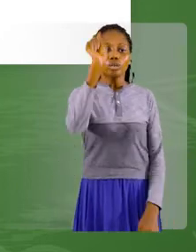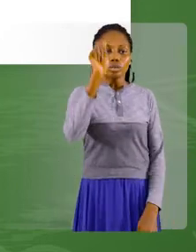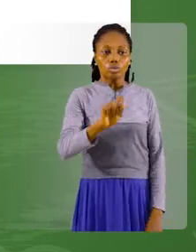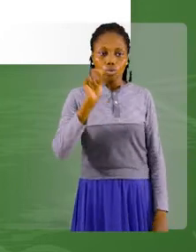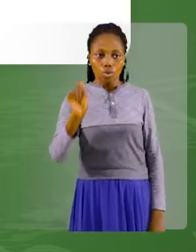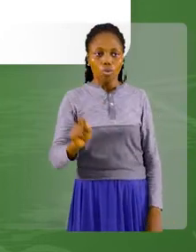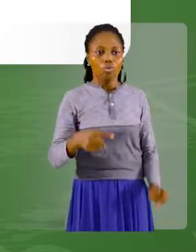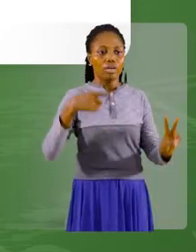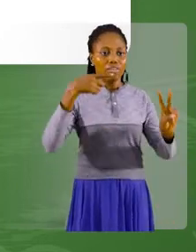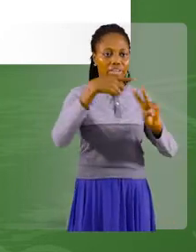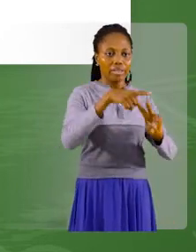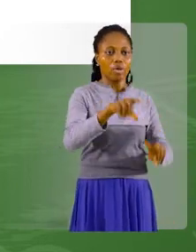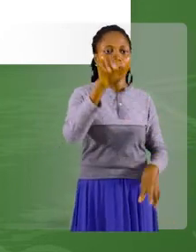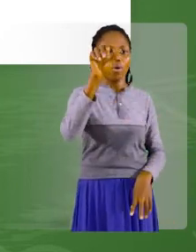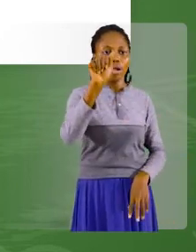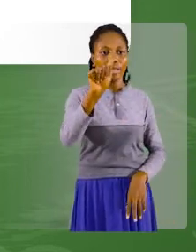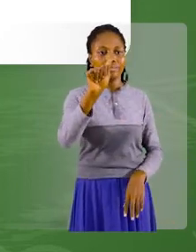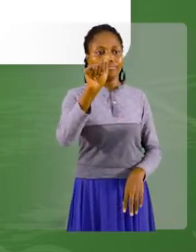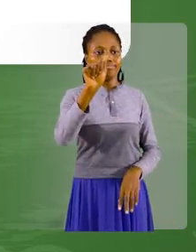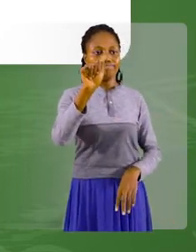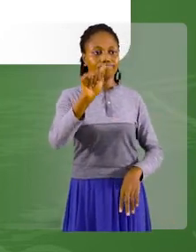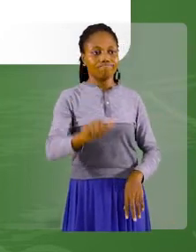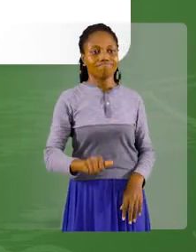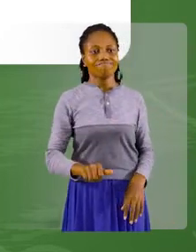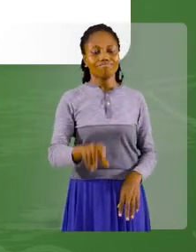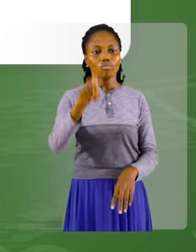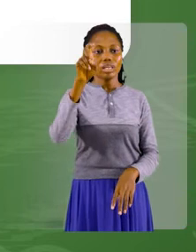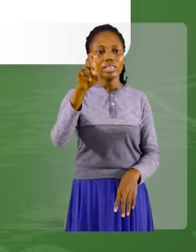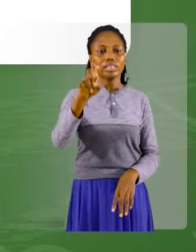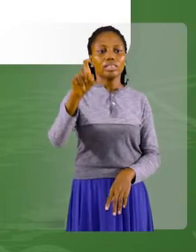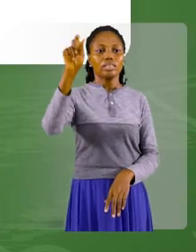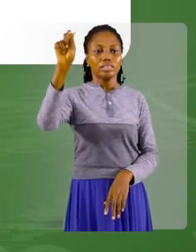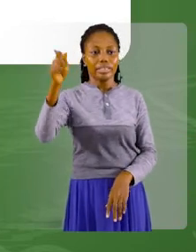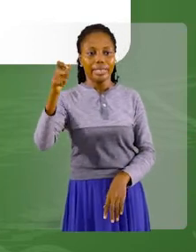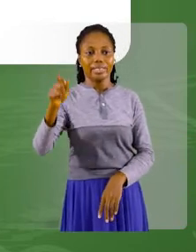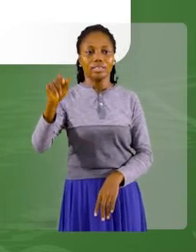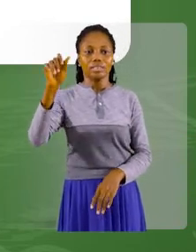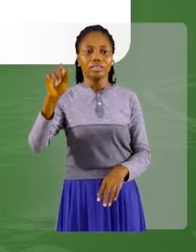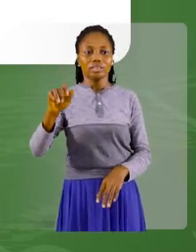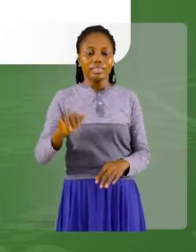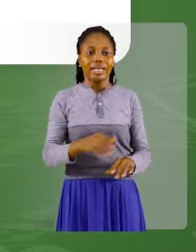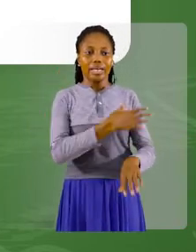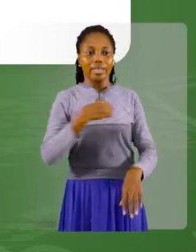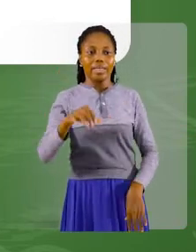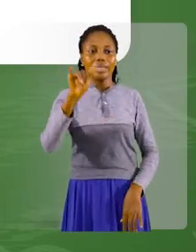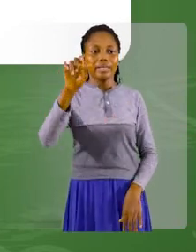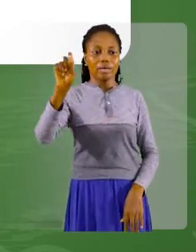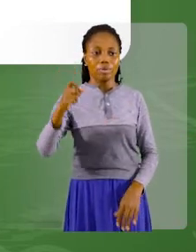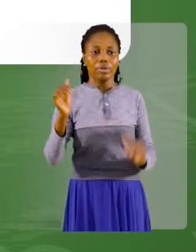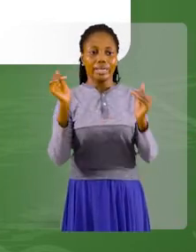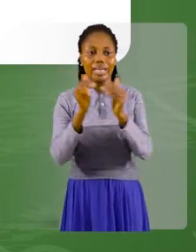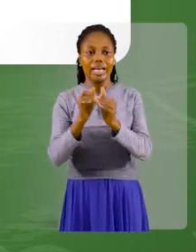Donc, on a X, Y' moins X', y égale à